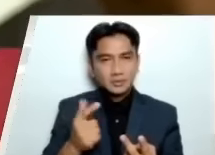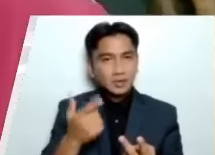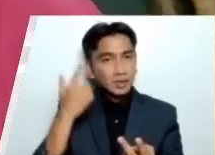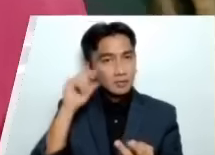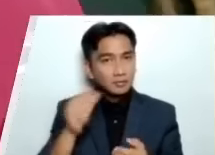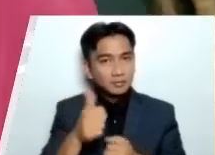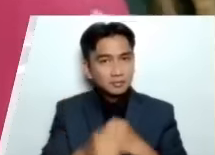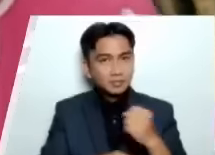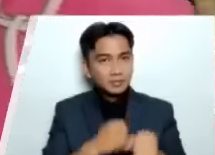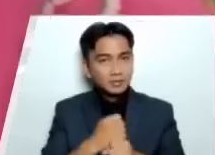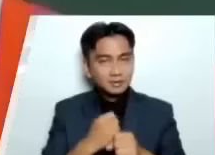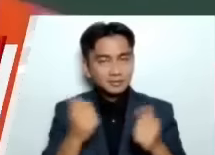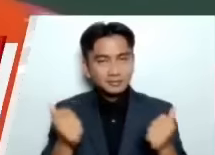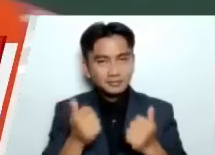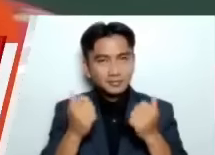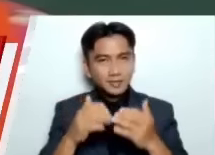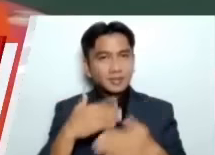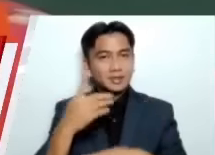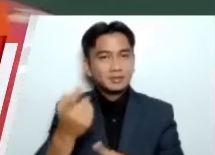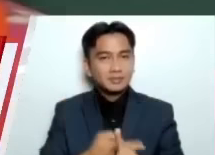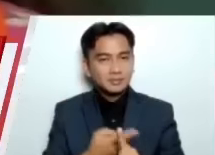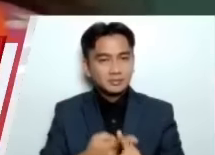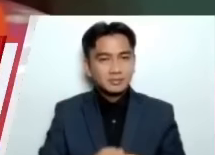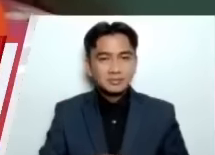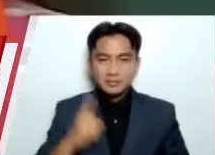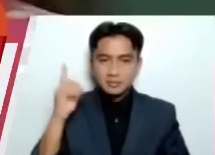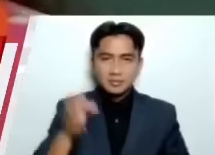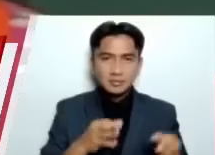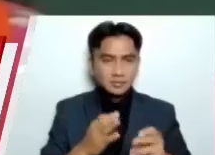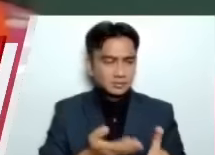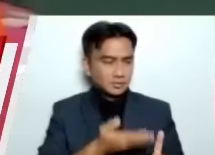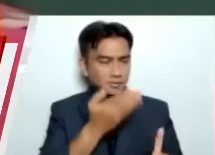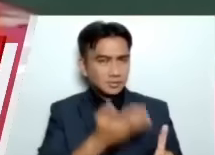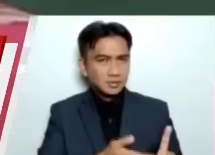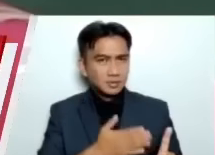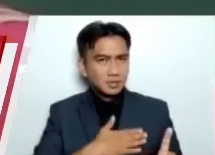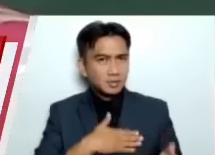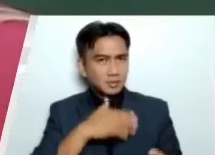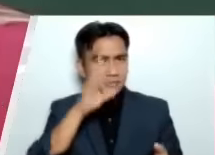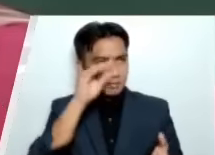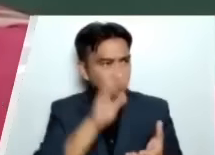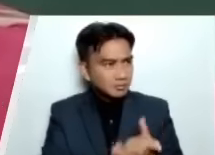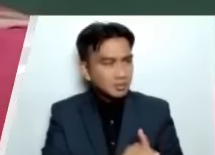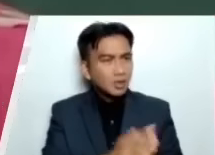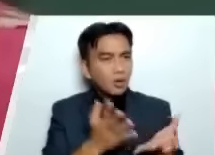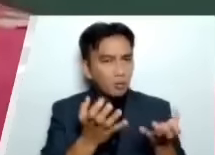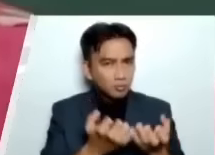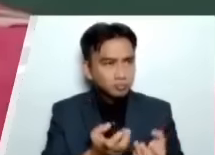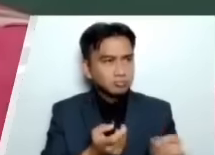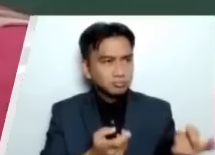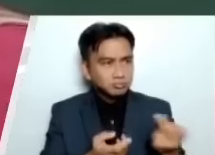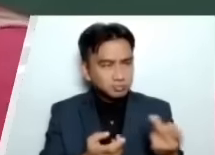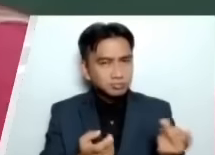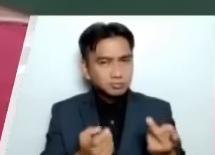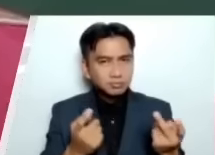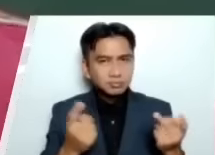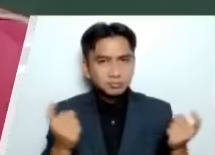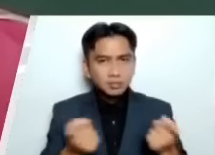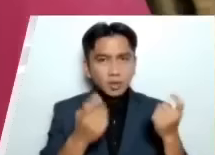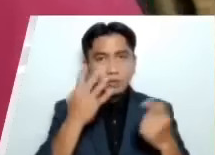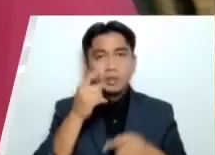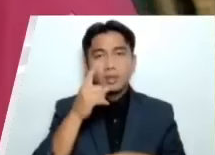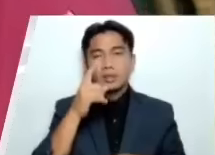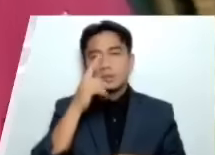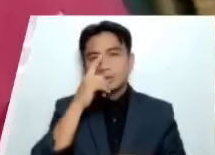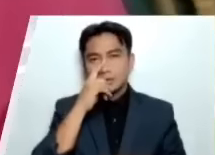Yung asawa ko yung nagpaplano eh. Si Dom talaga yung hindi... Gusto ko na i-celebrate natin to dahil 10 taon na tayong binibigayan ng